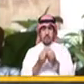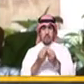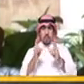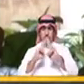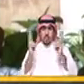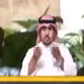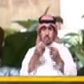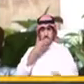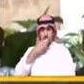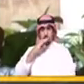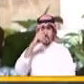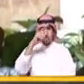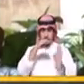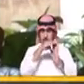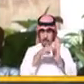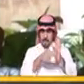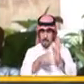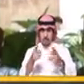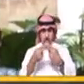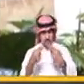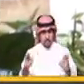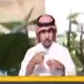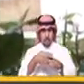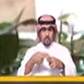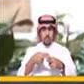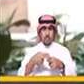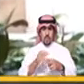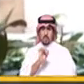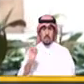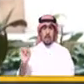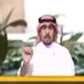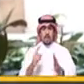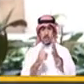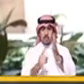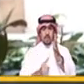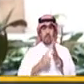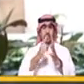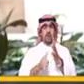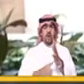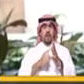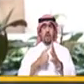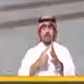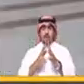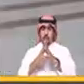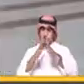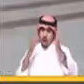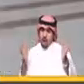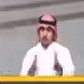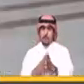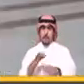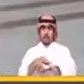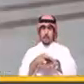والحمد لله طبعا الجي اي اس مو محصور على شخص ولا شخصين، فريق كامل. وفر